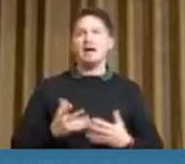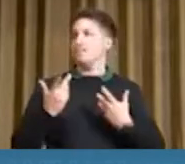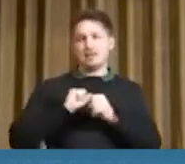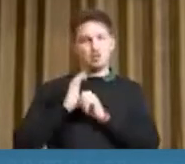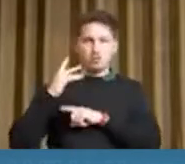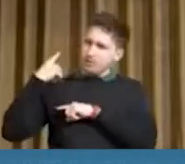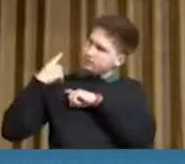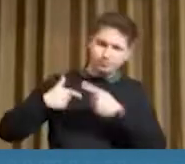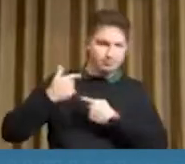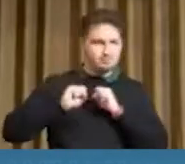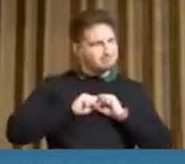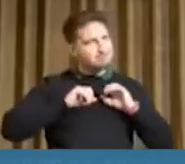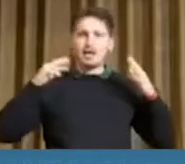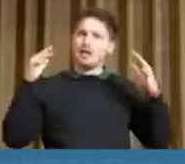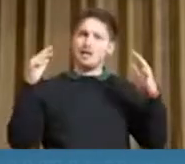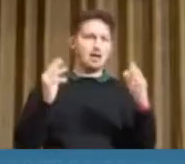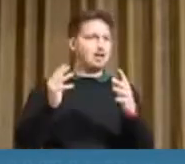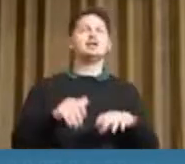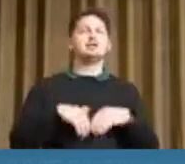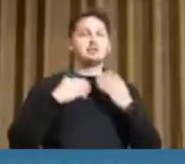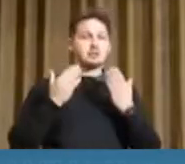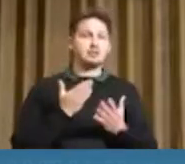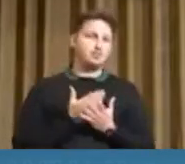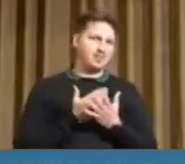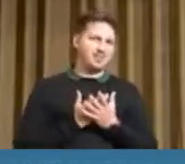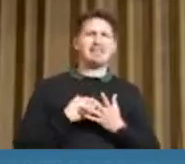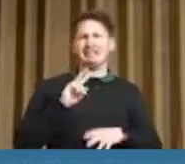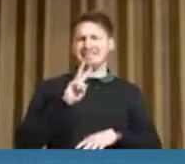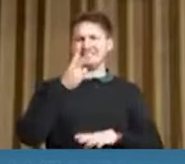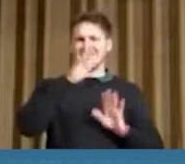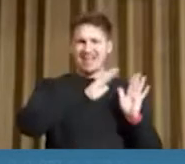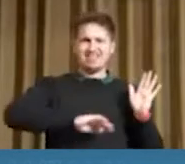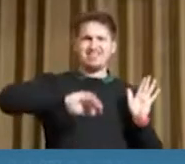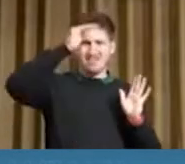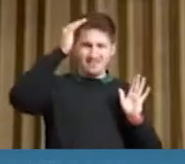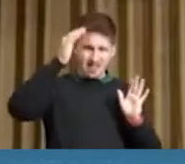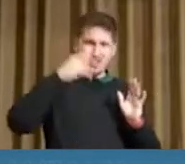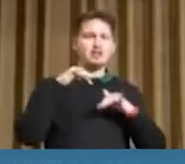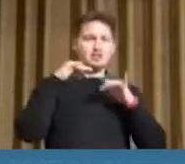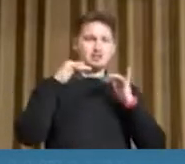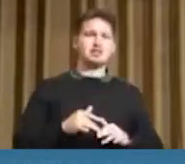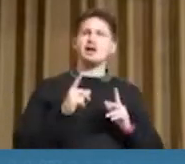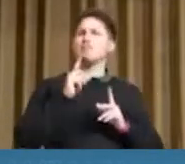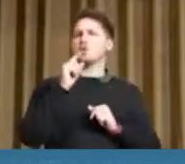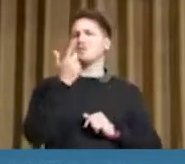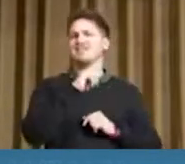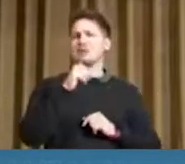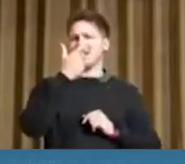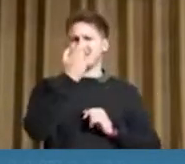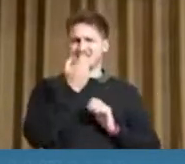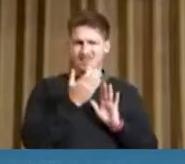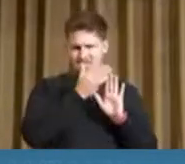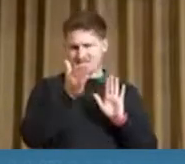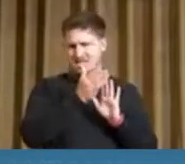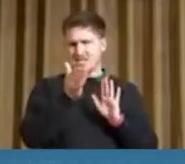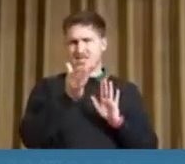schnell herausgestellt, also in der zweiten Welle vor allem, also im Übergang 2021, dass es so nicht ist. Wir